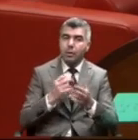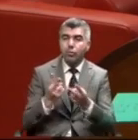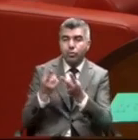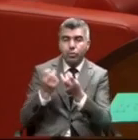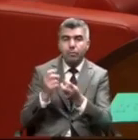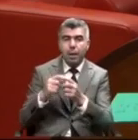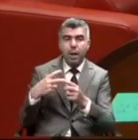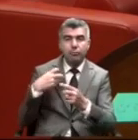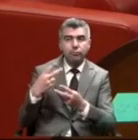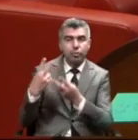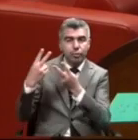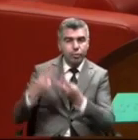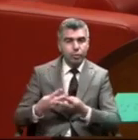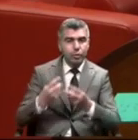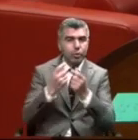الاستثمار